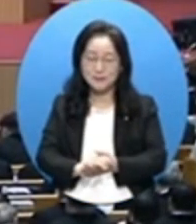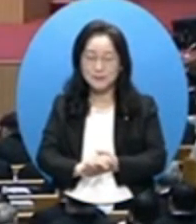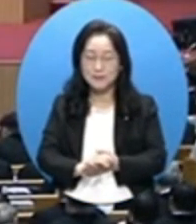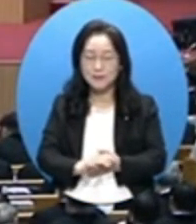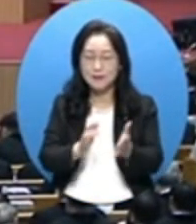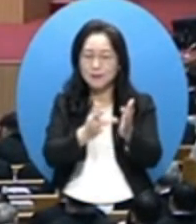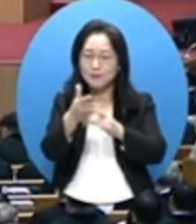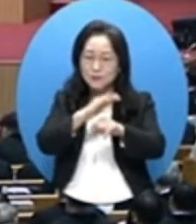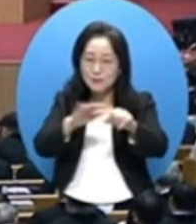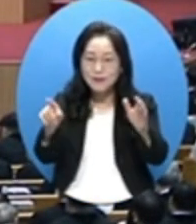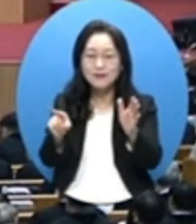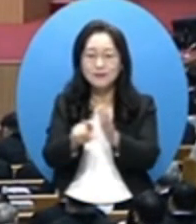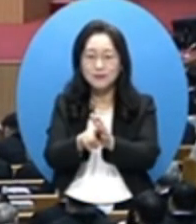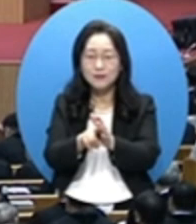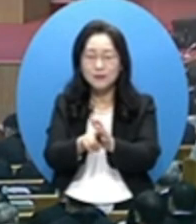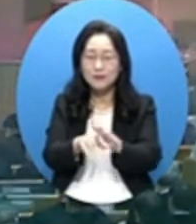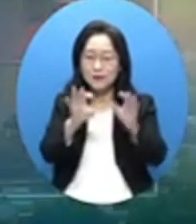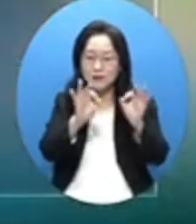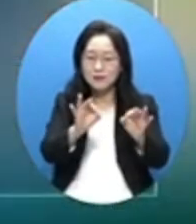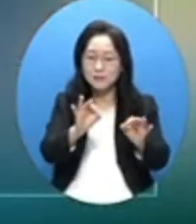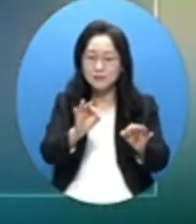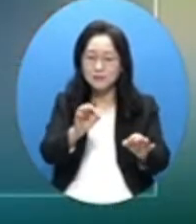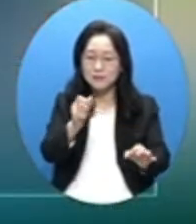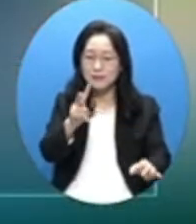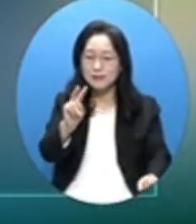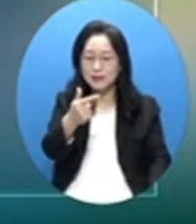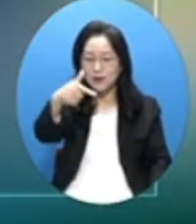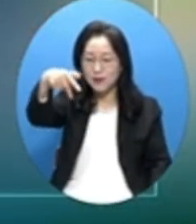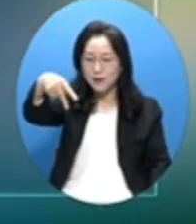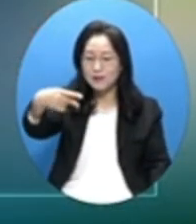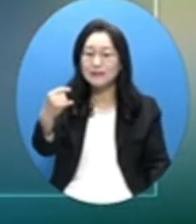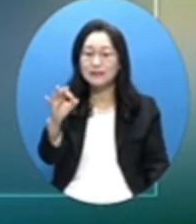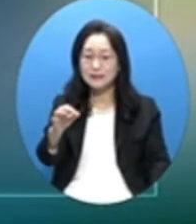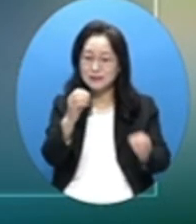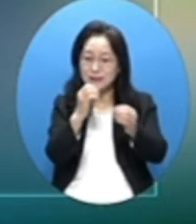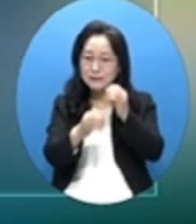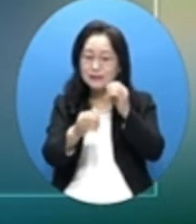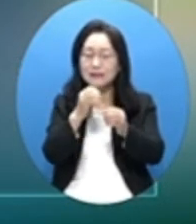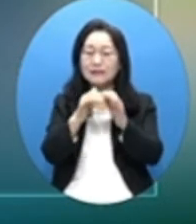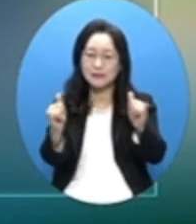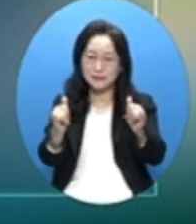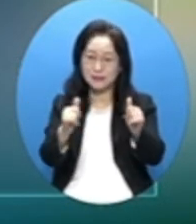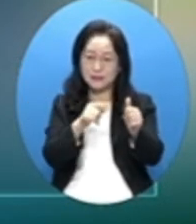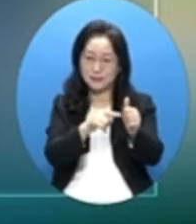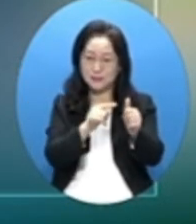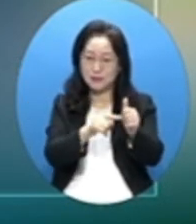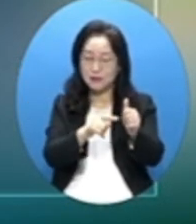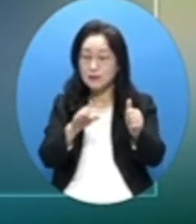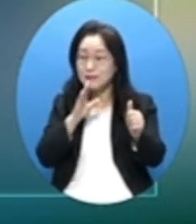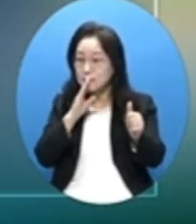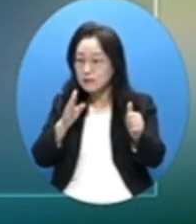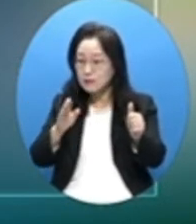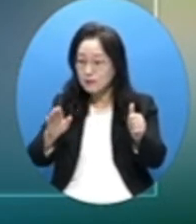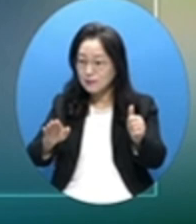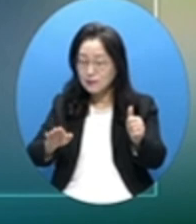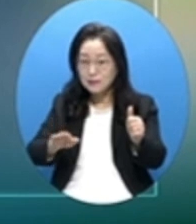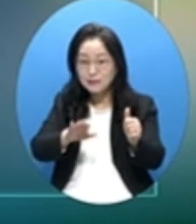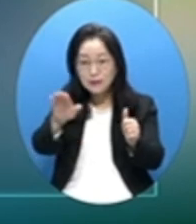독실한 크리스천이었던 김현승 시인이 사랑하는 아들을